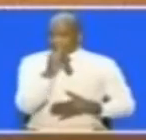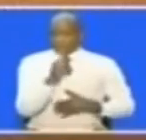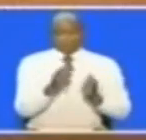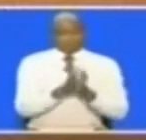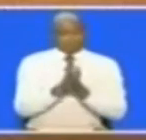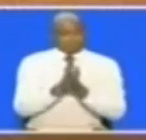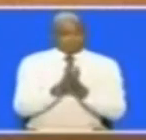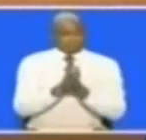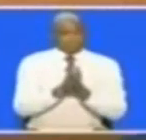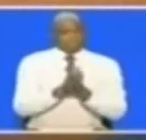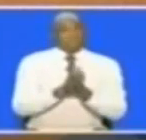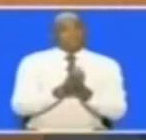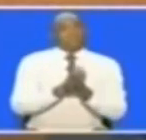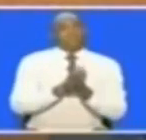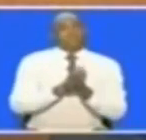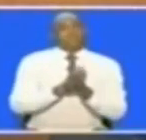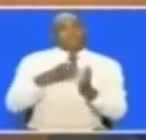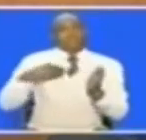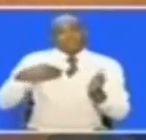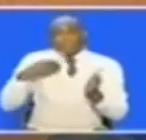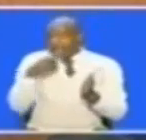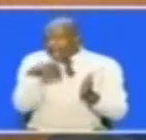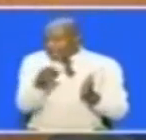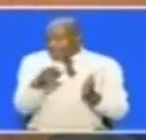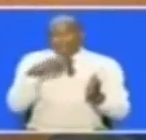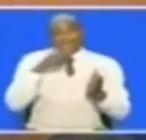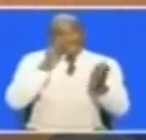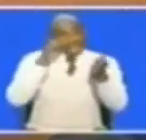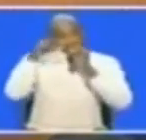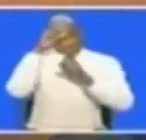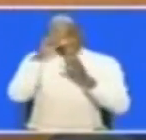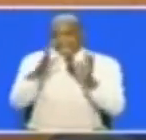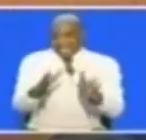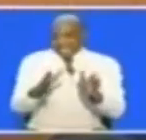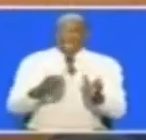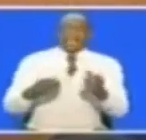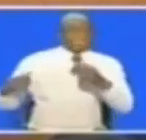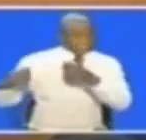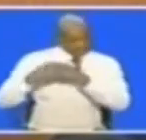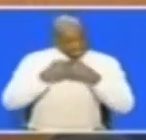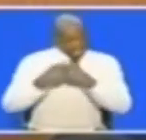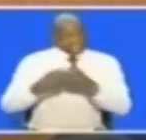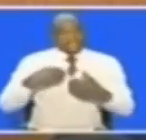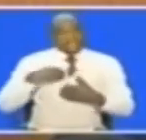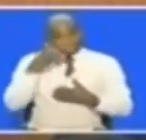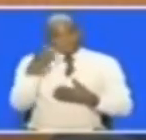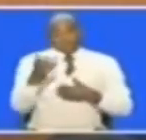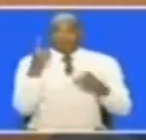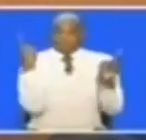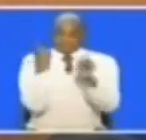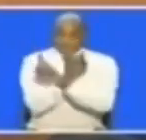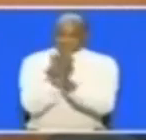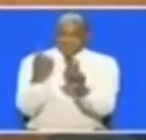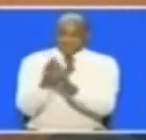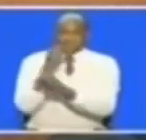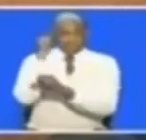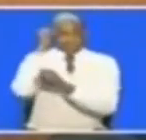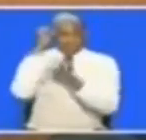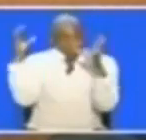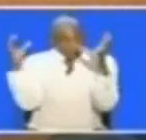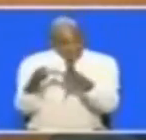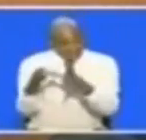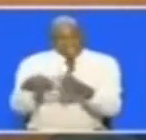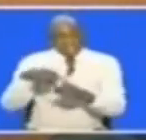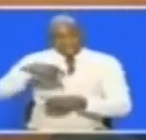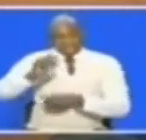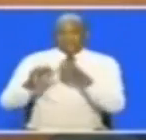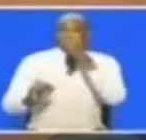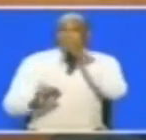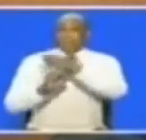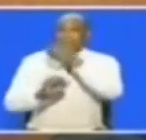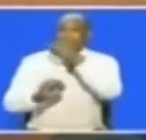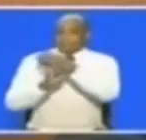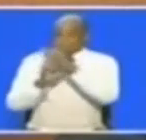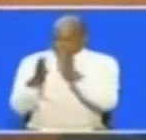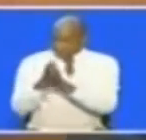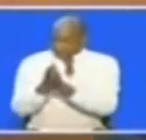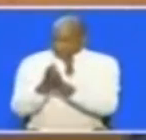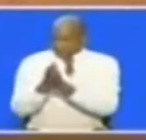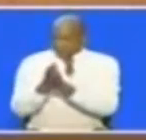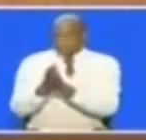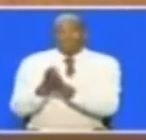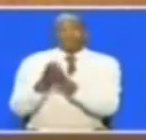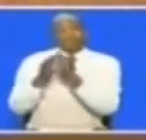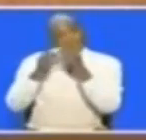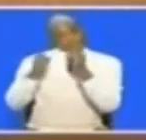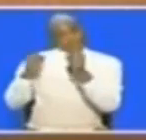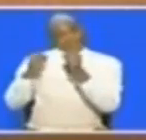wa KANU kwa katika nafasi ya gavana unaendelea kuangazia changamoto za vyama tofauti vinavyoungwa mkono ama